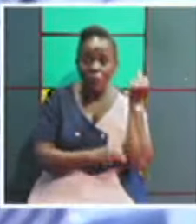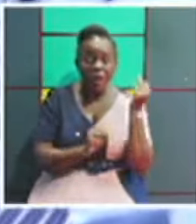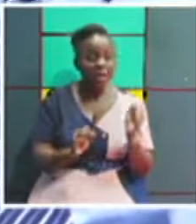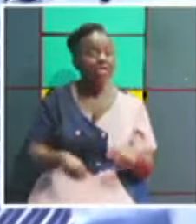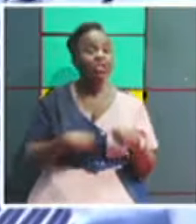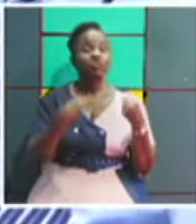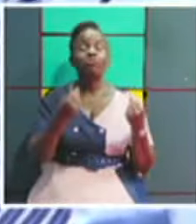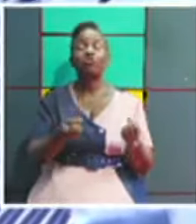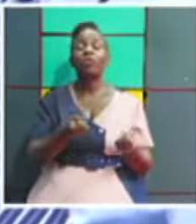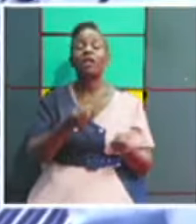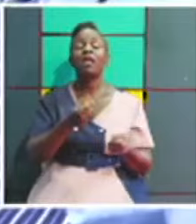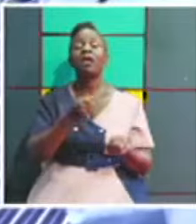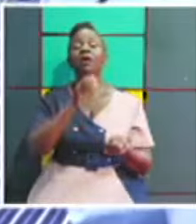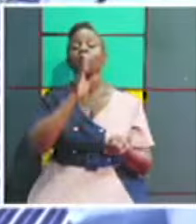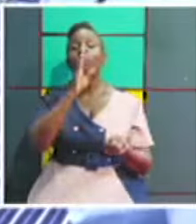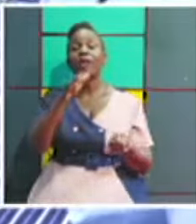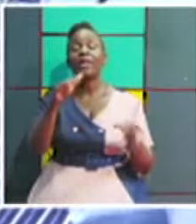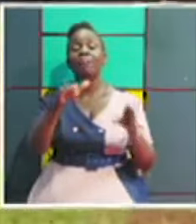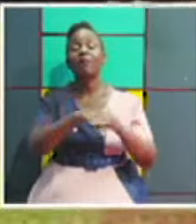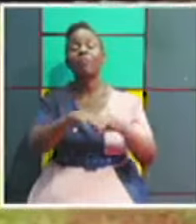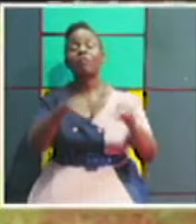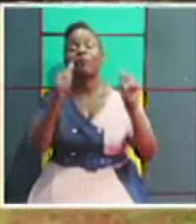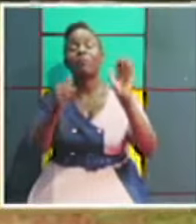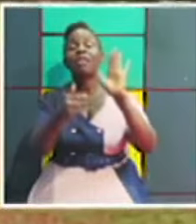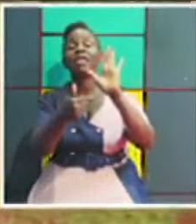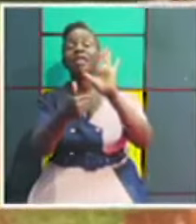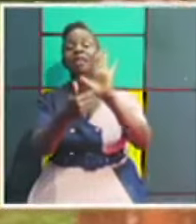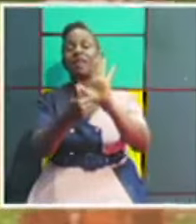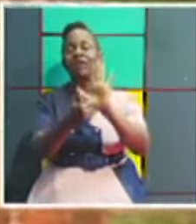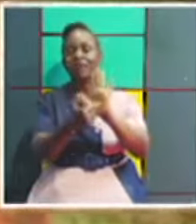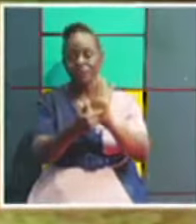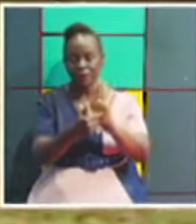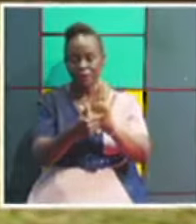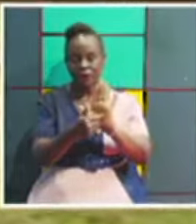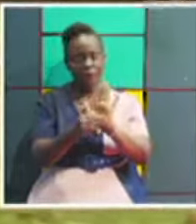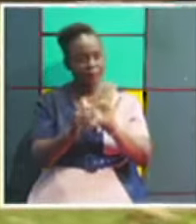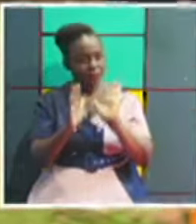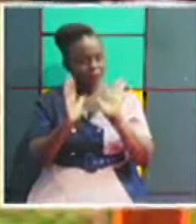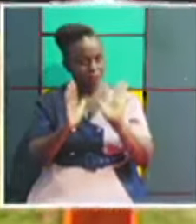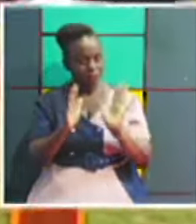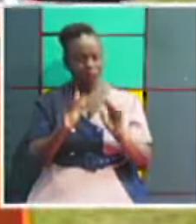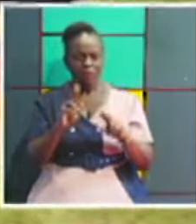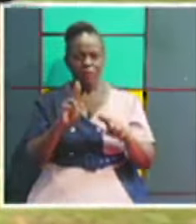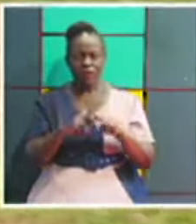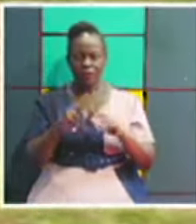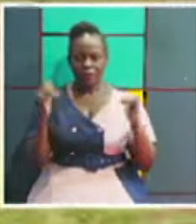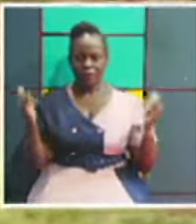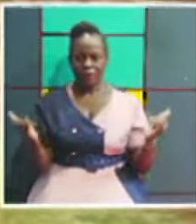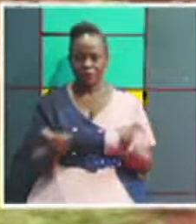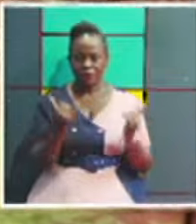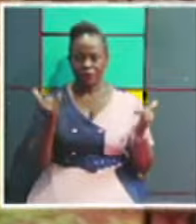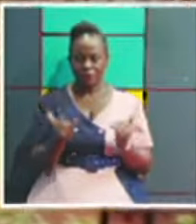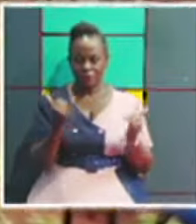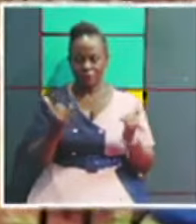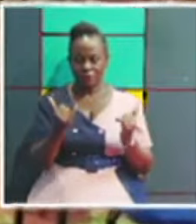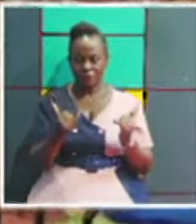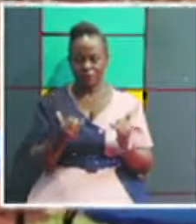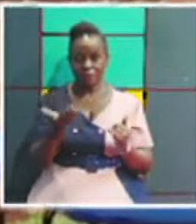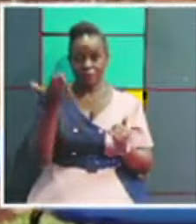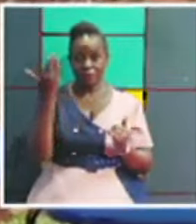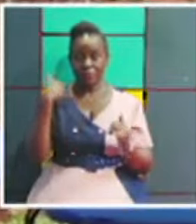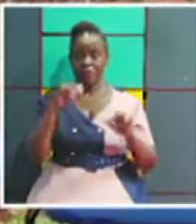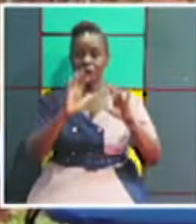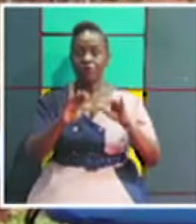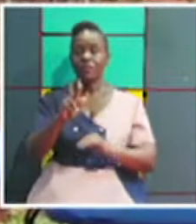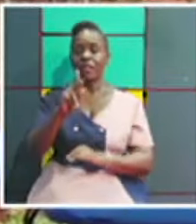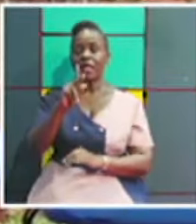takyasobola kufuuka mubaka. Katubikulage. Bw'abadde ayogerako eri bannamawulire ku woofiisi ye Katonga, Eyaliko President w'ekibiina ki